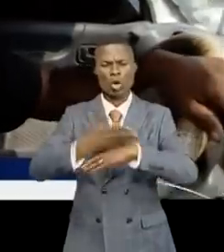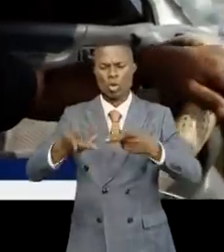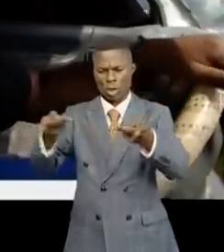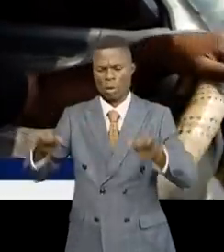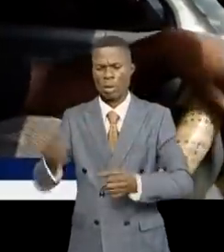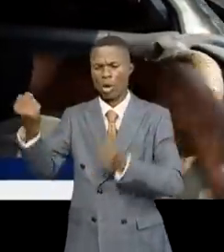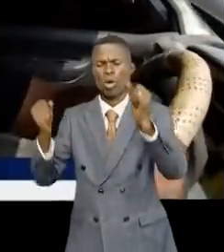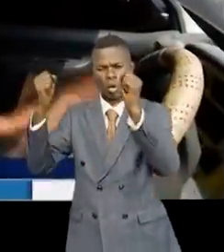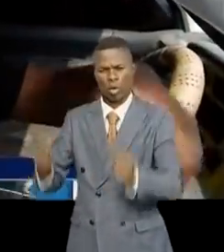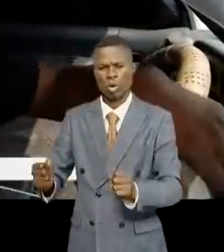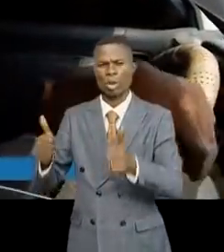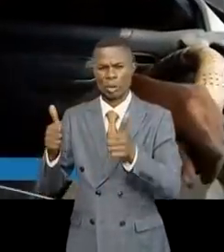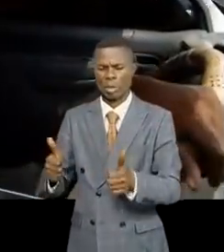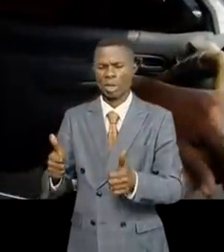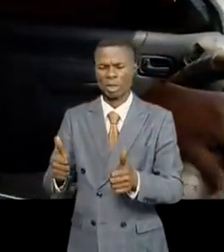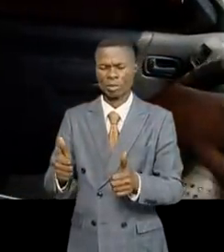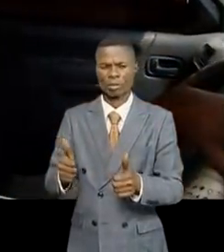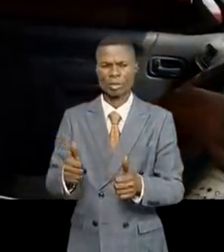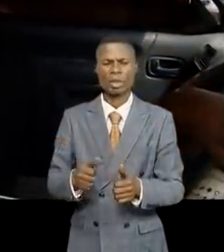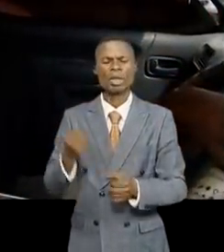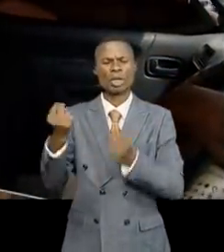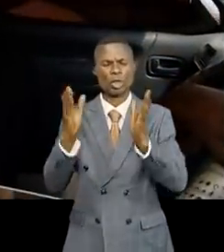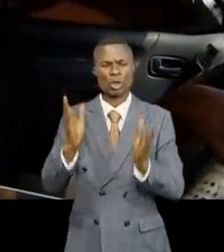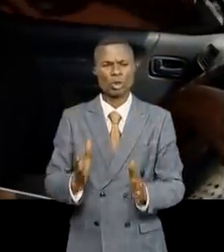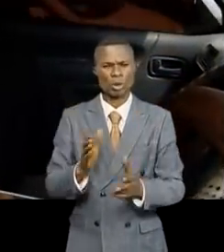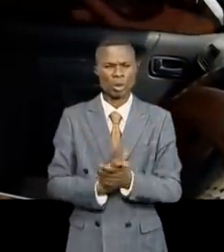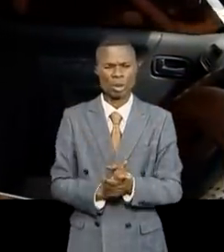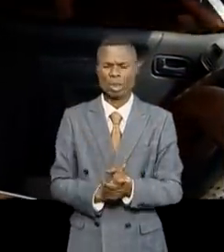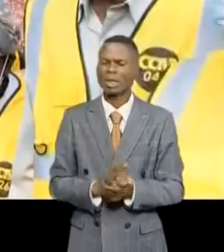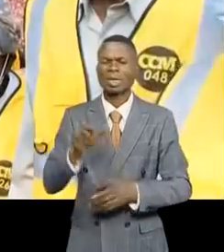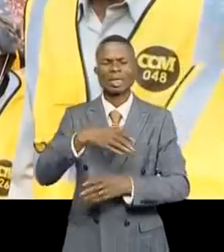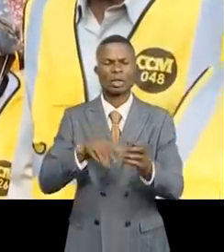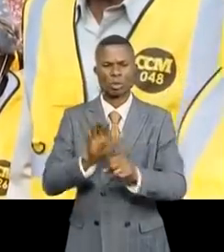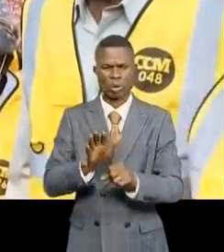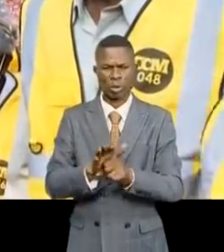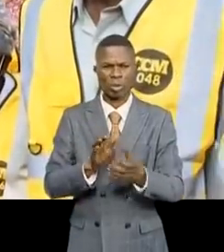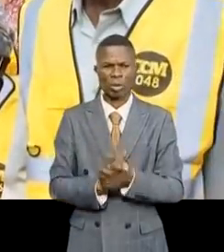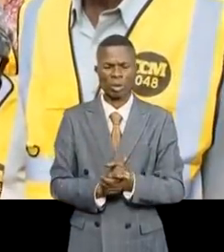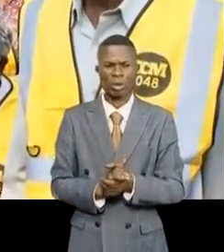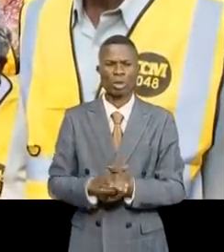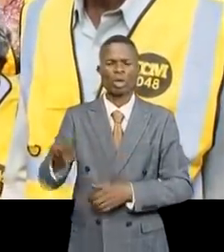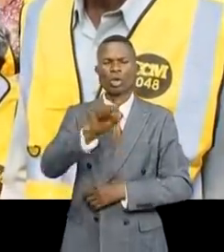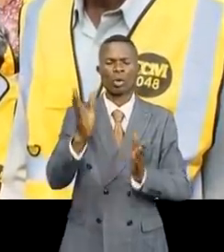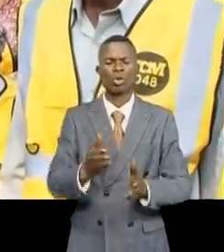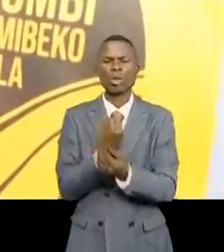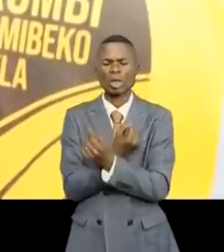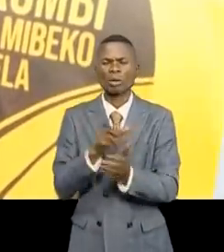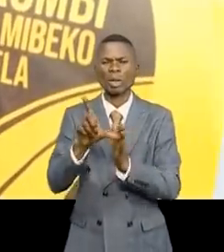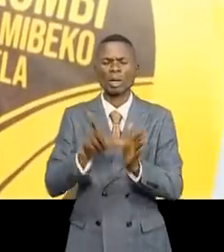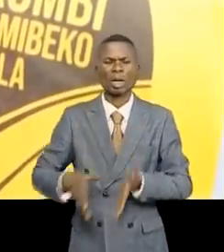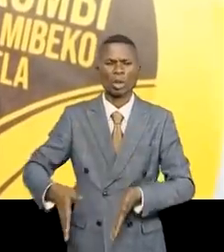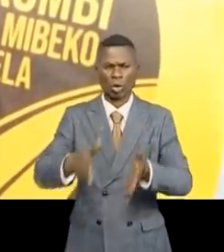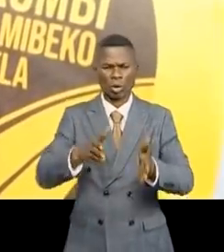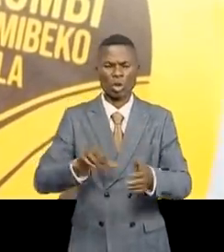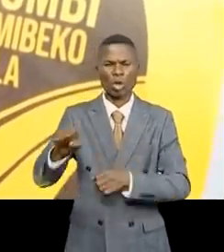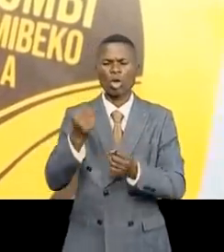bien stationner nos véhicules, estime ce chauffeur. Sinon, il est dérangé sous ma cage. Dénommé Mokumbi, Tosamibe Koyanzela entendait